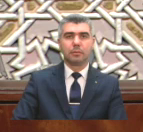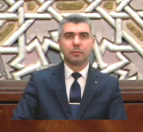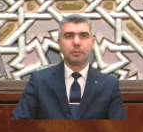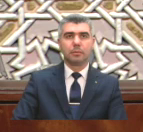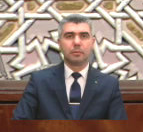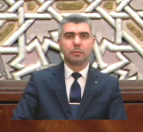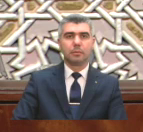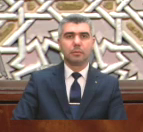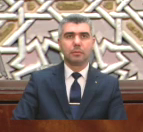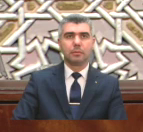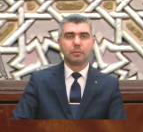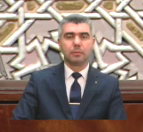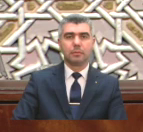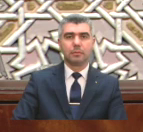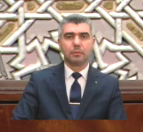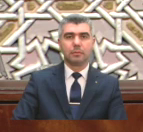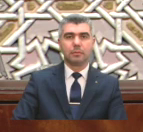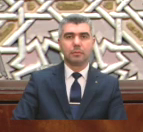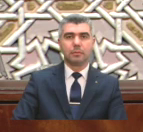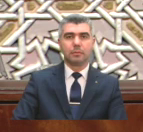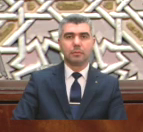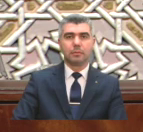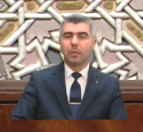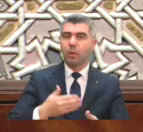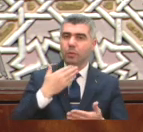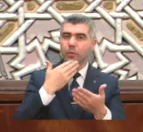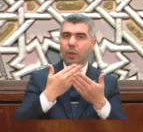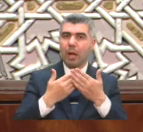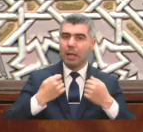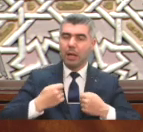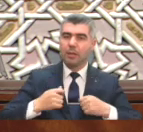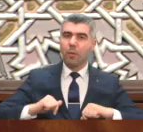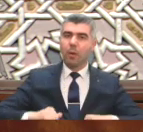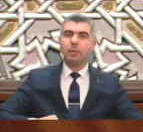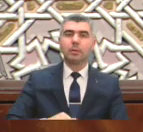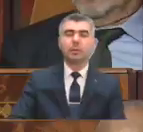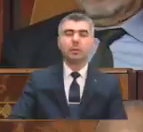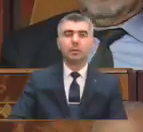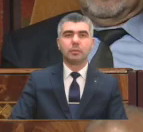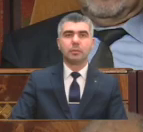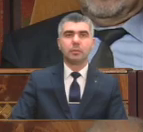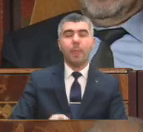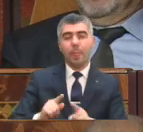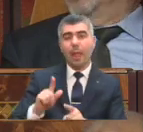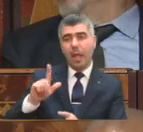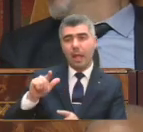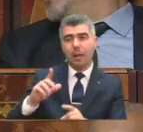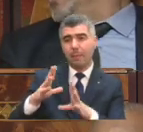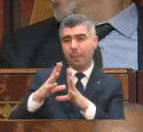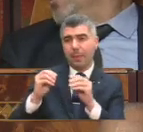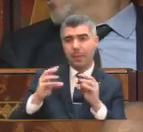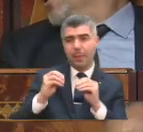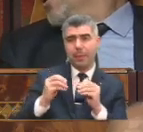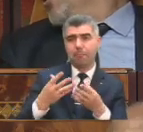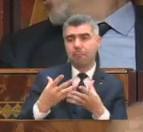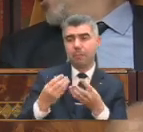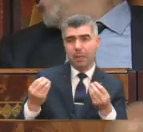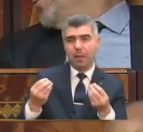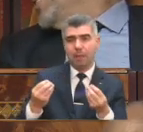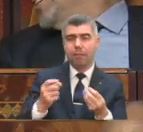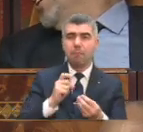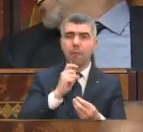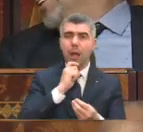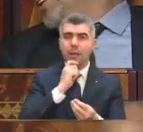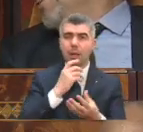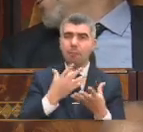تفضل السيد نائب محترم. رئيس السيد الوزير، إن الخصائص الكبير الذي تعرفه لازالت